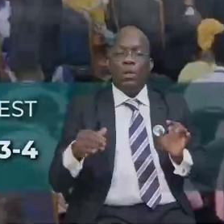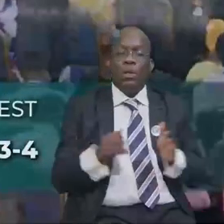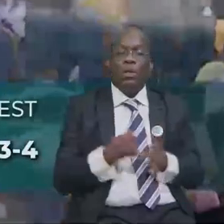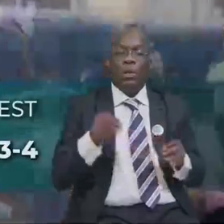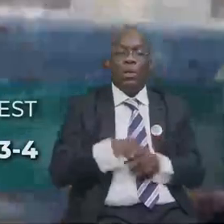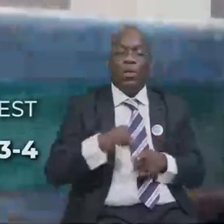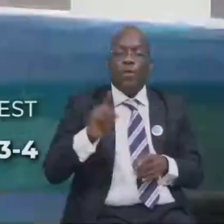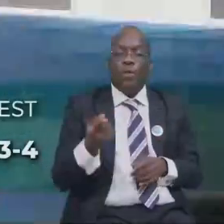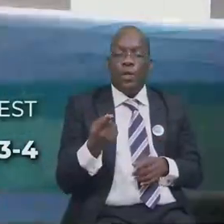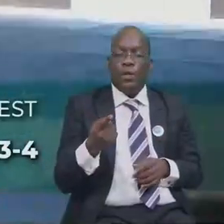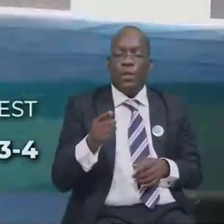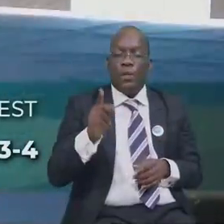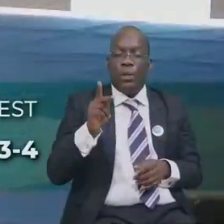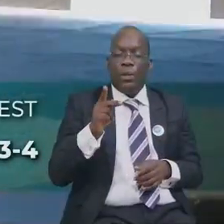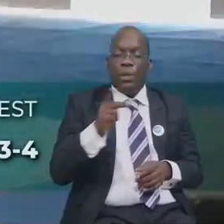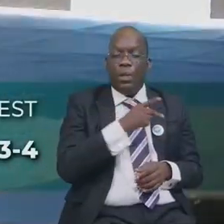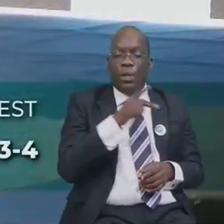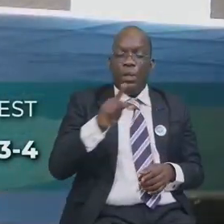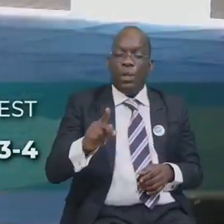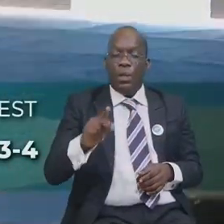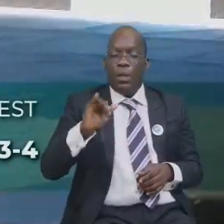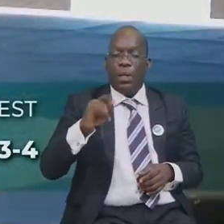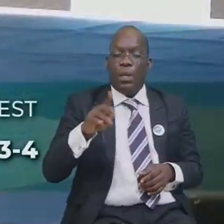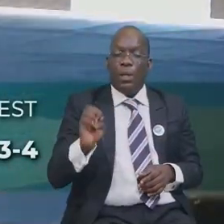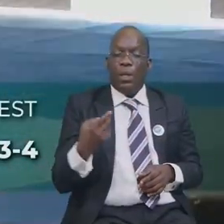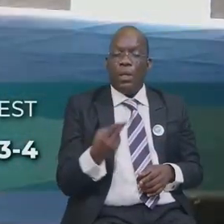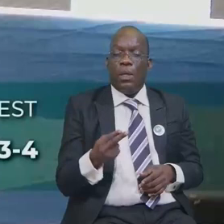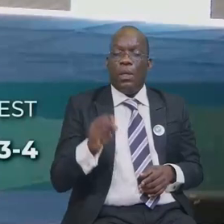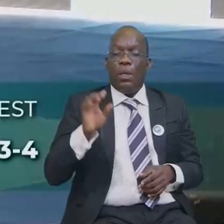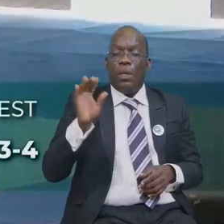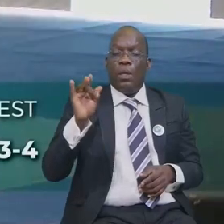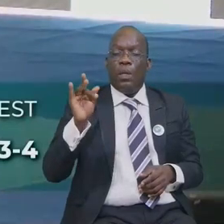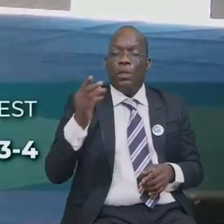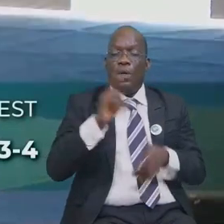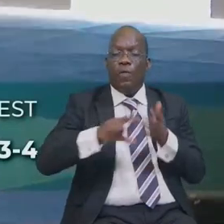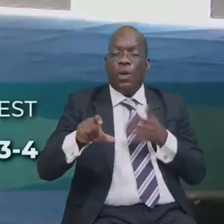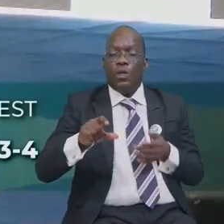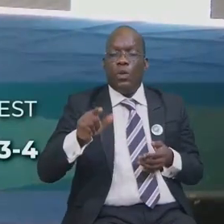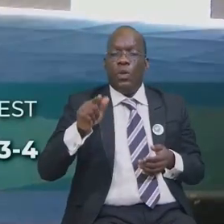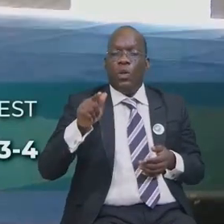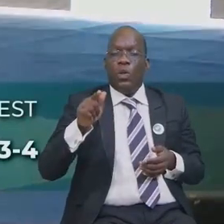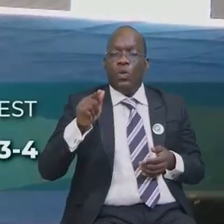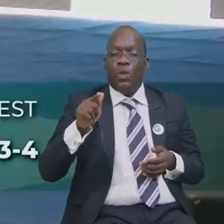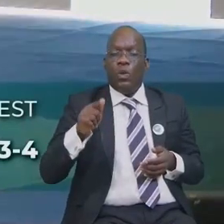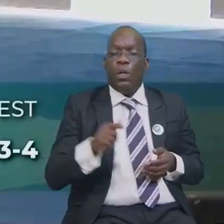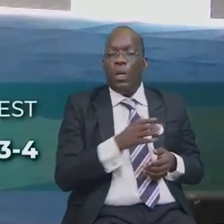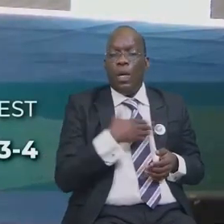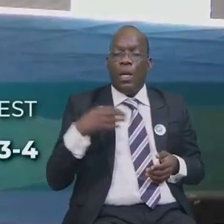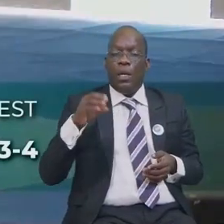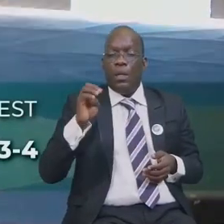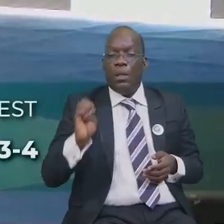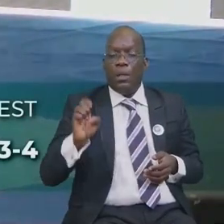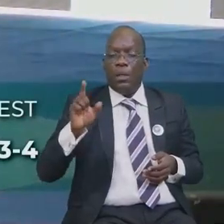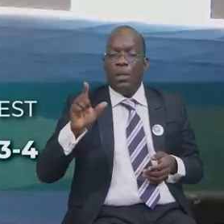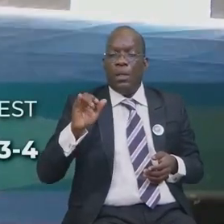Roi 18, verset 21. 1 Roi 18, verset 21.